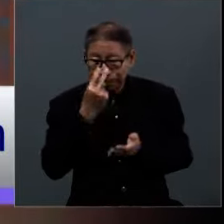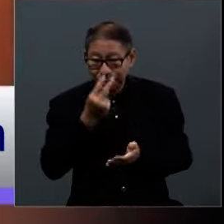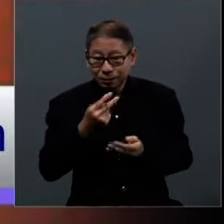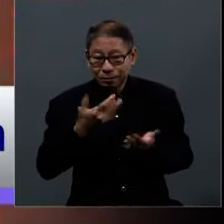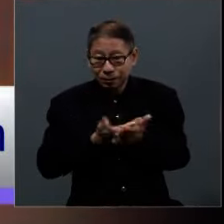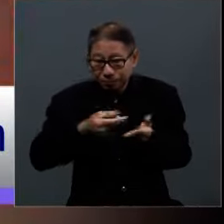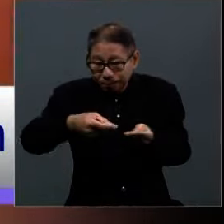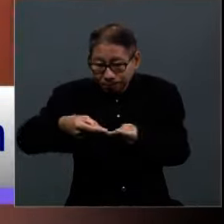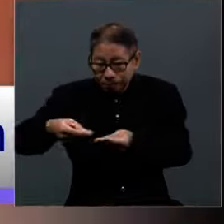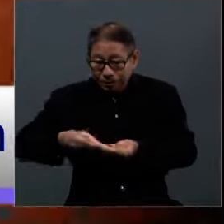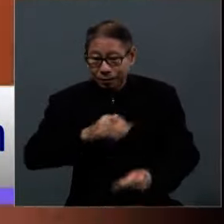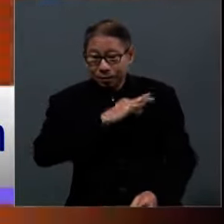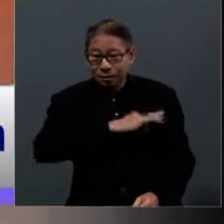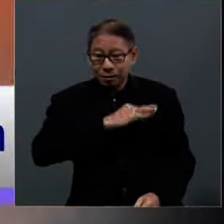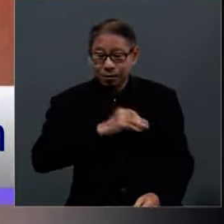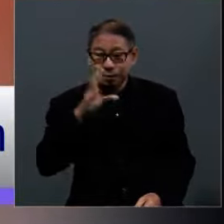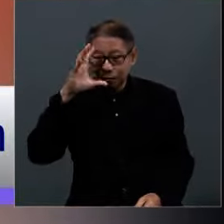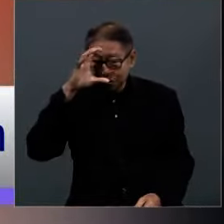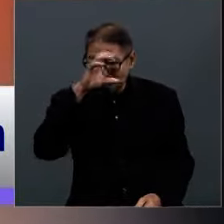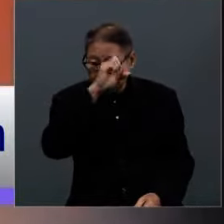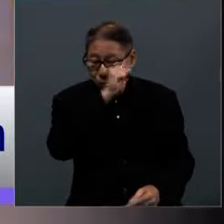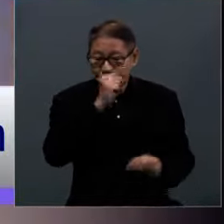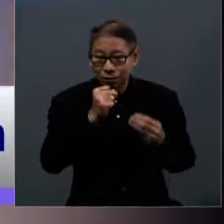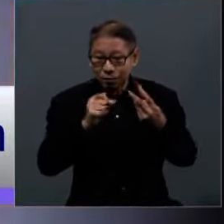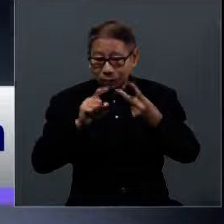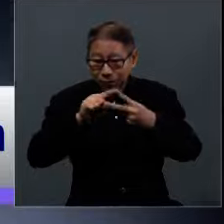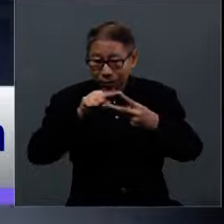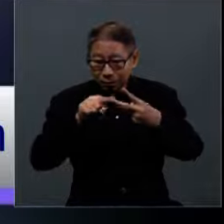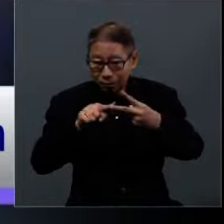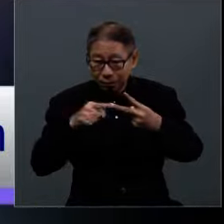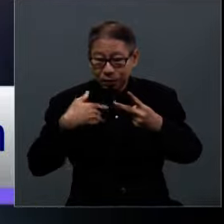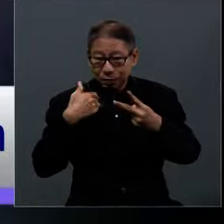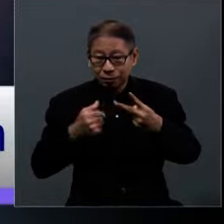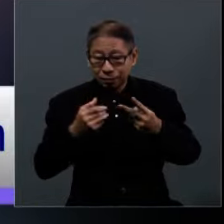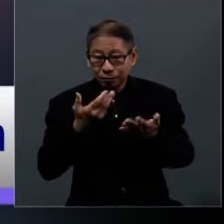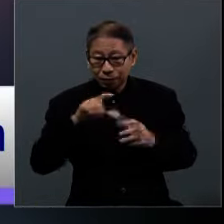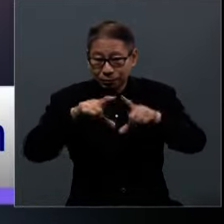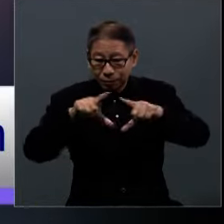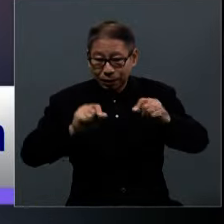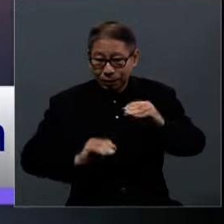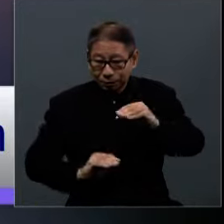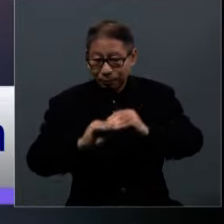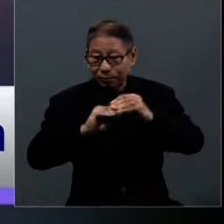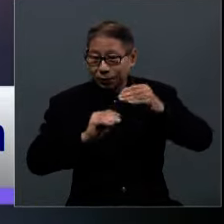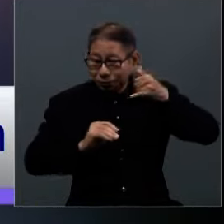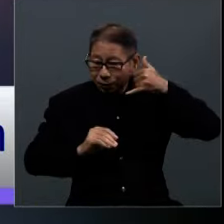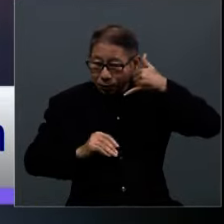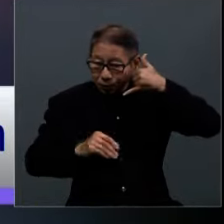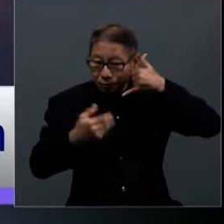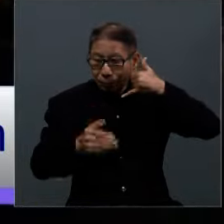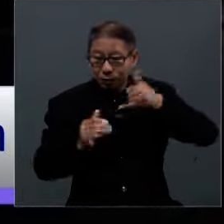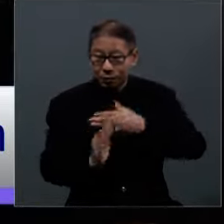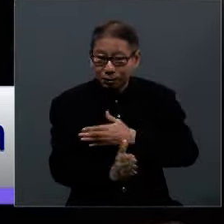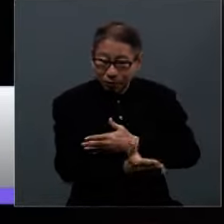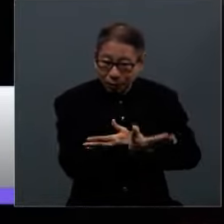การก็คือให้สมาชิกทายเลขท้าย 2ตัวบนบัตรเติมเงินโทรศัพท์นะมีการไลฟ์สด 2ช่วงด้วยกันเช้ากับ